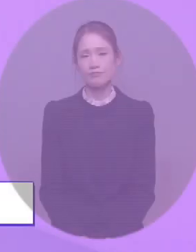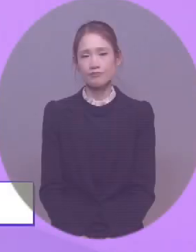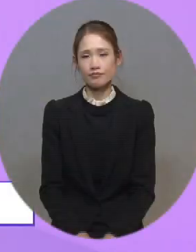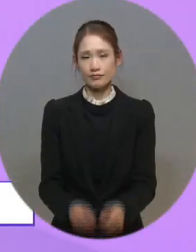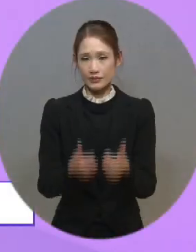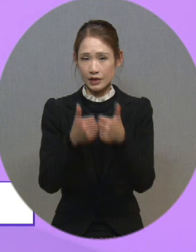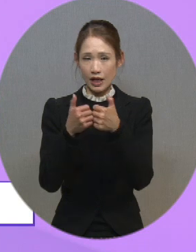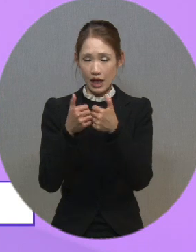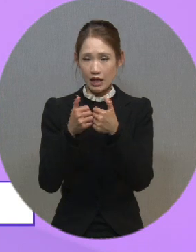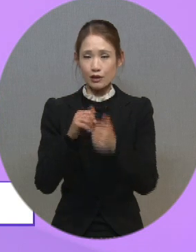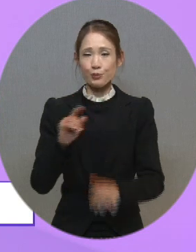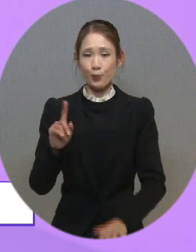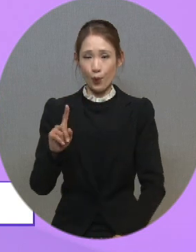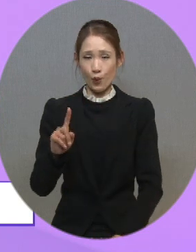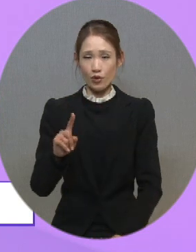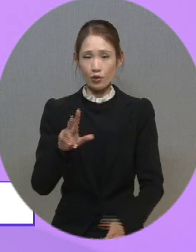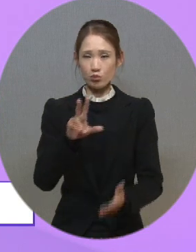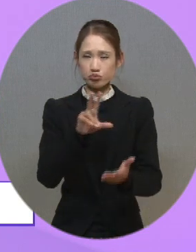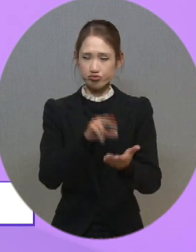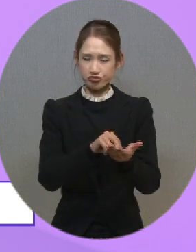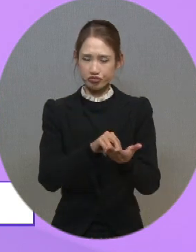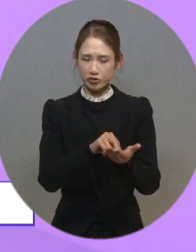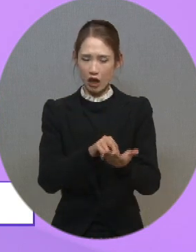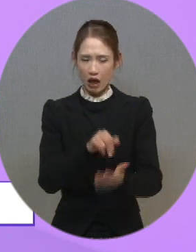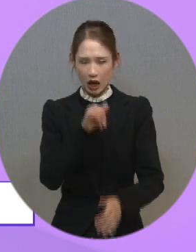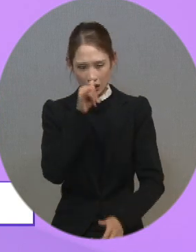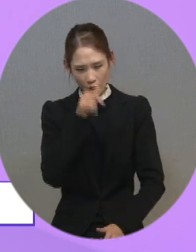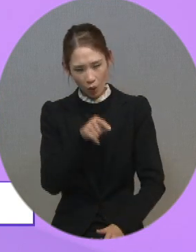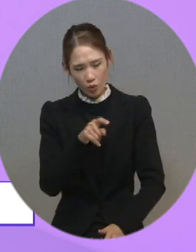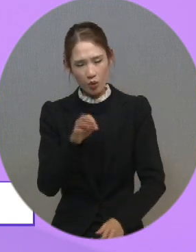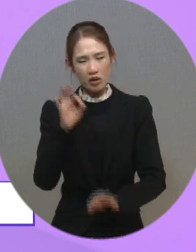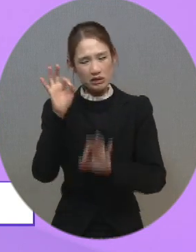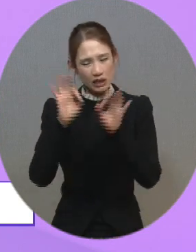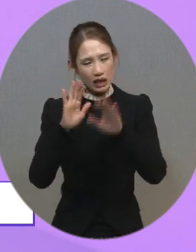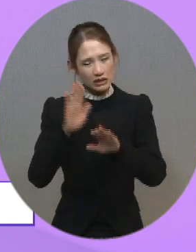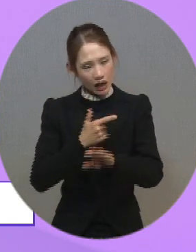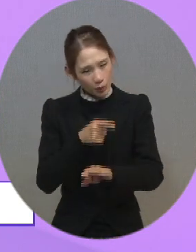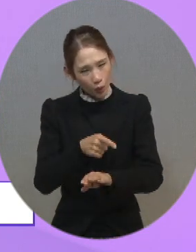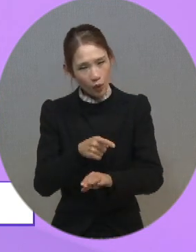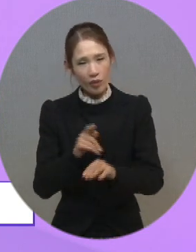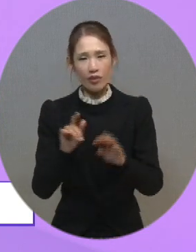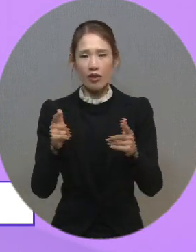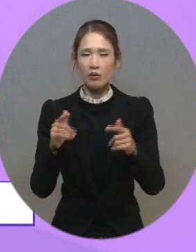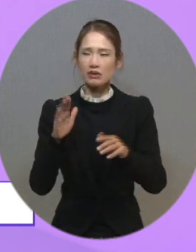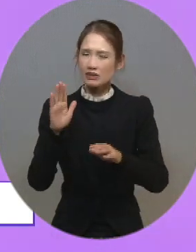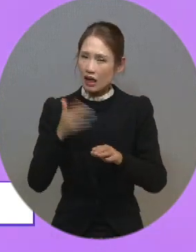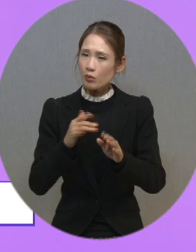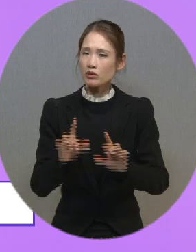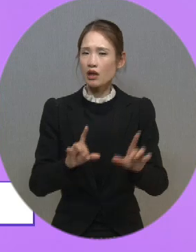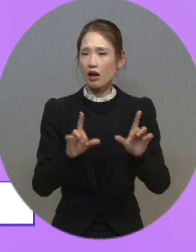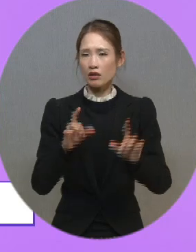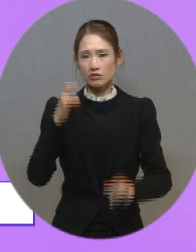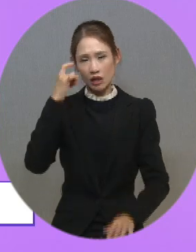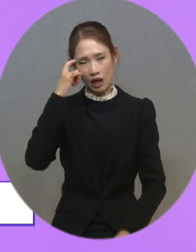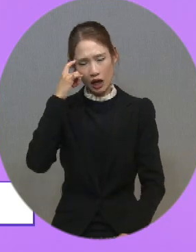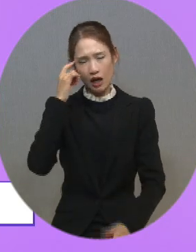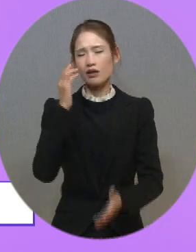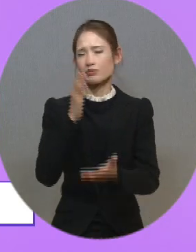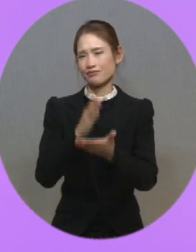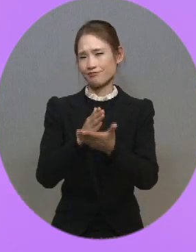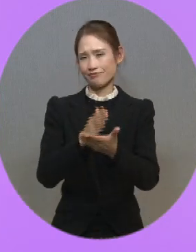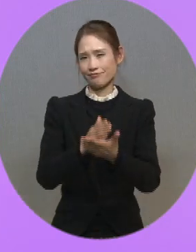상담을 받는다는 것은 문제가 있거나 또 잘못되었거나 잘못 살아왔다고 생각을